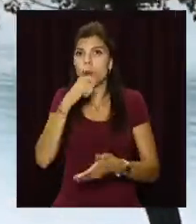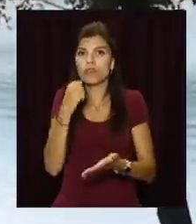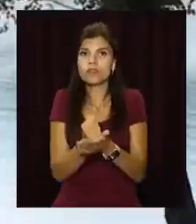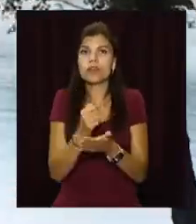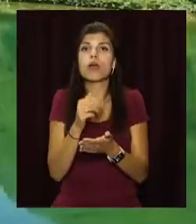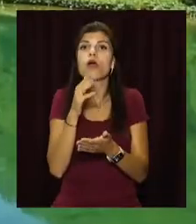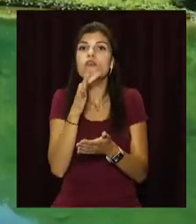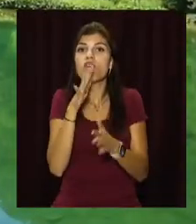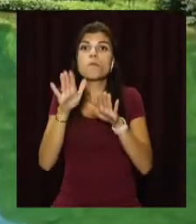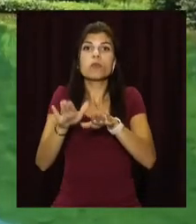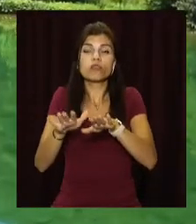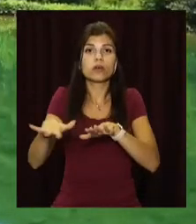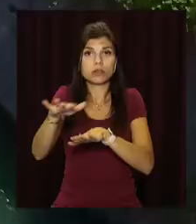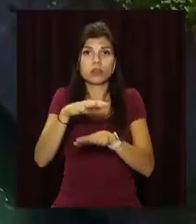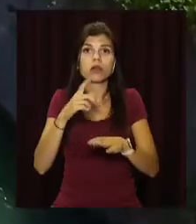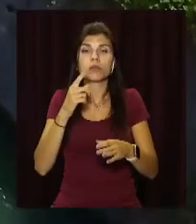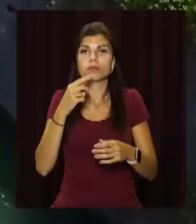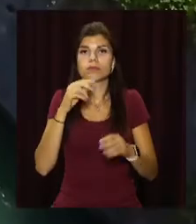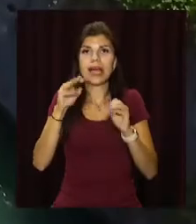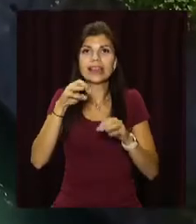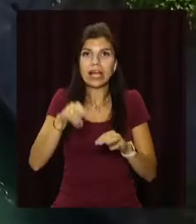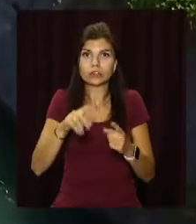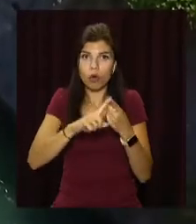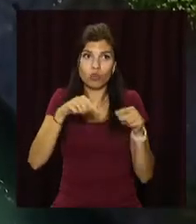її під час перебування на території країни.